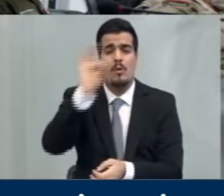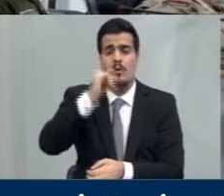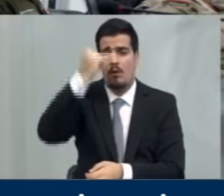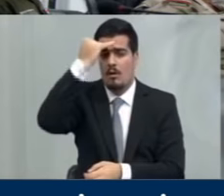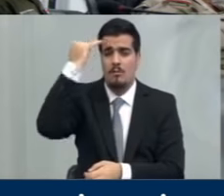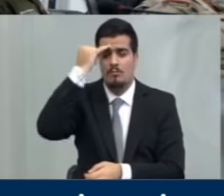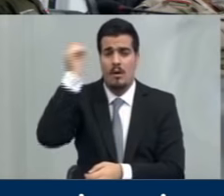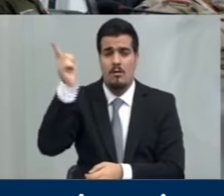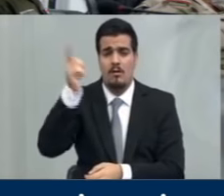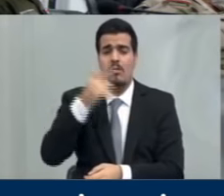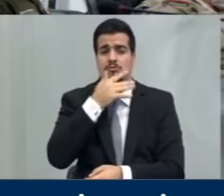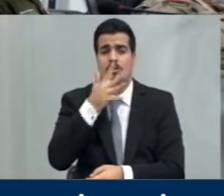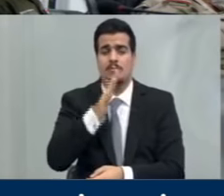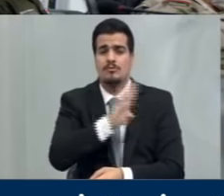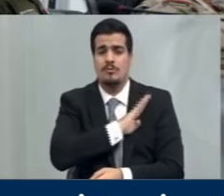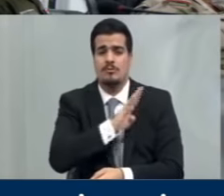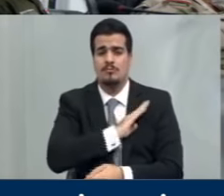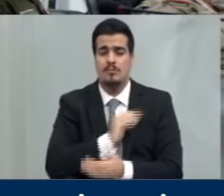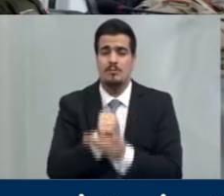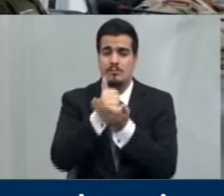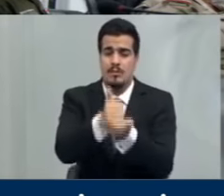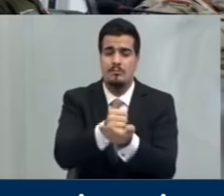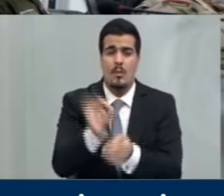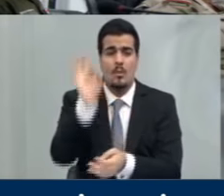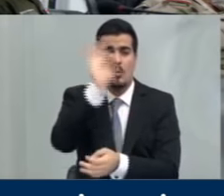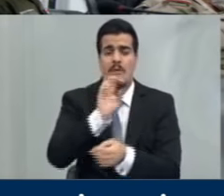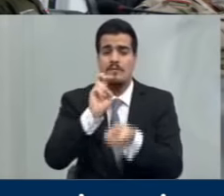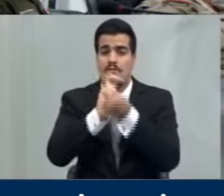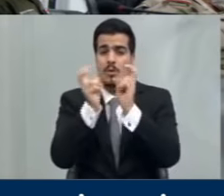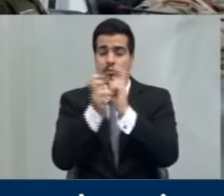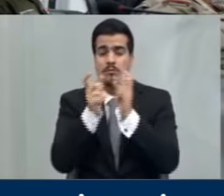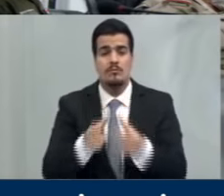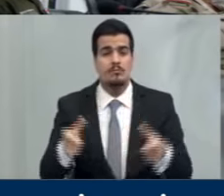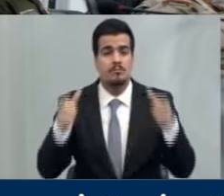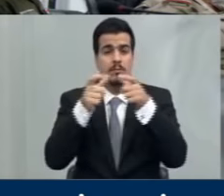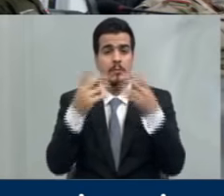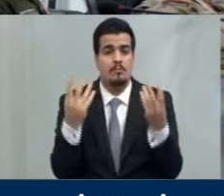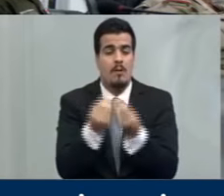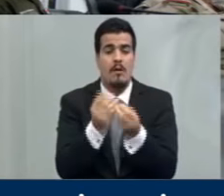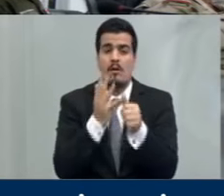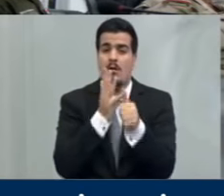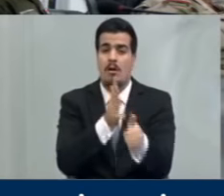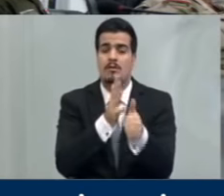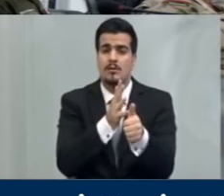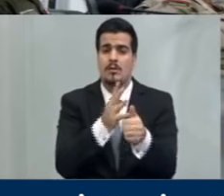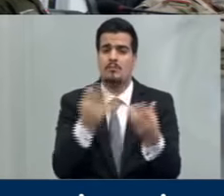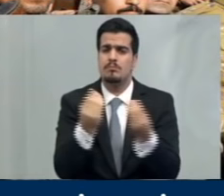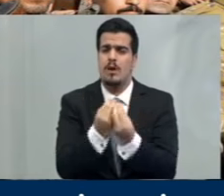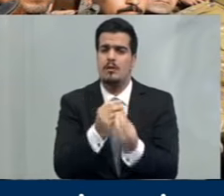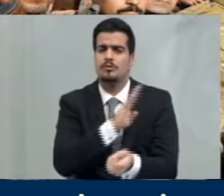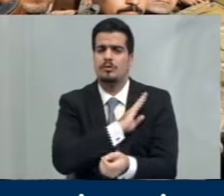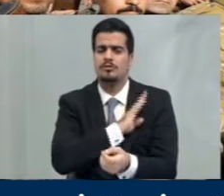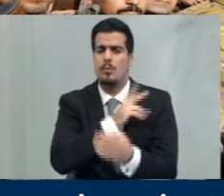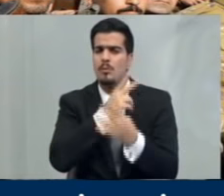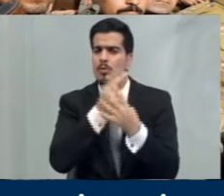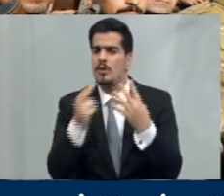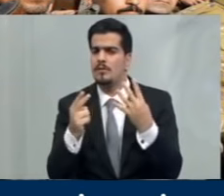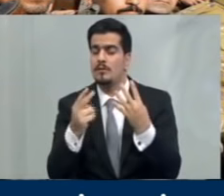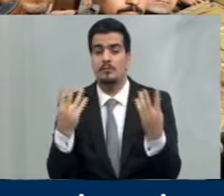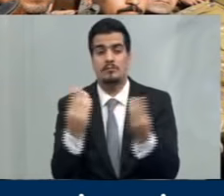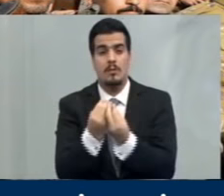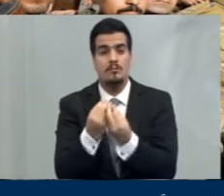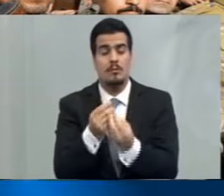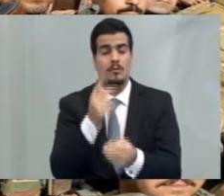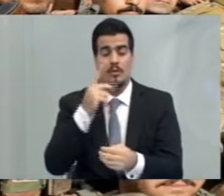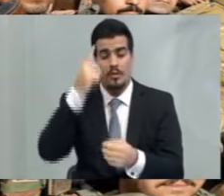للحشد الشعبي في مدينة الفلوجة، وهنأ الكاظمي خلال اجتماعه بالقيادات والمقاتلين المتواجدين في المقر